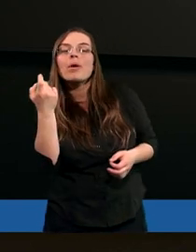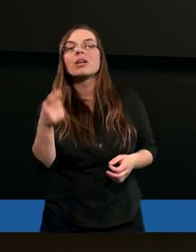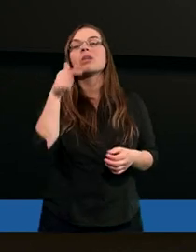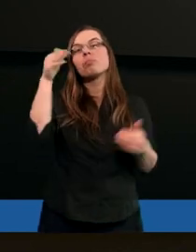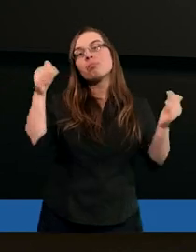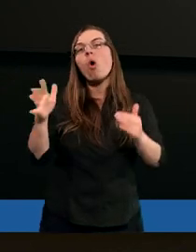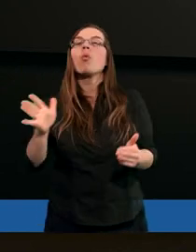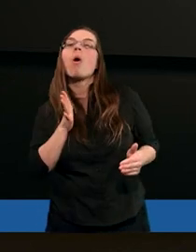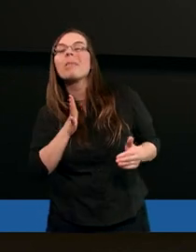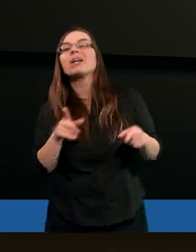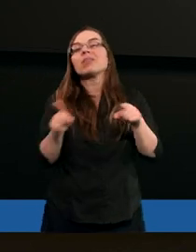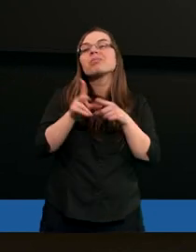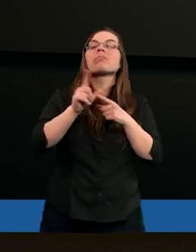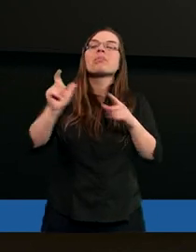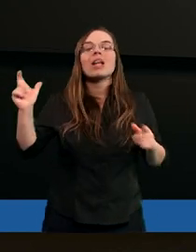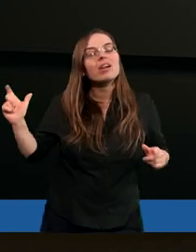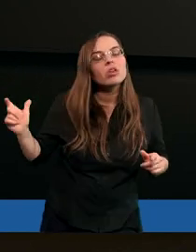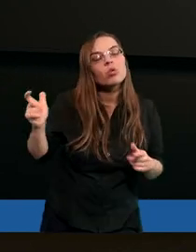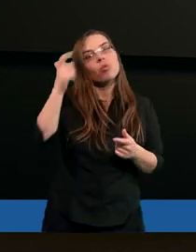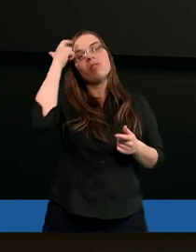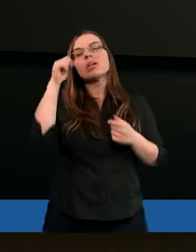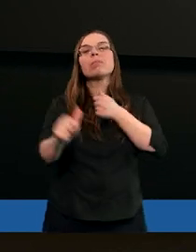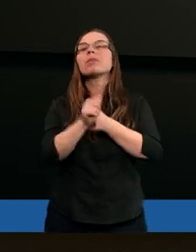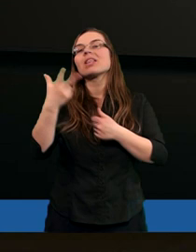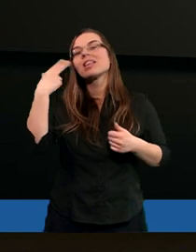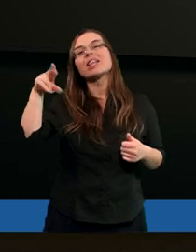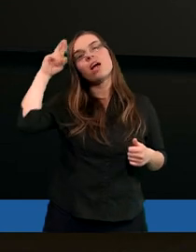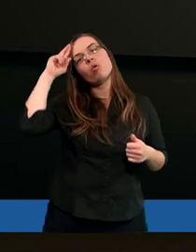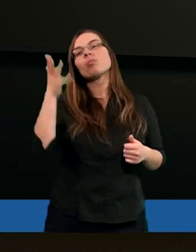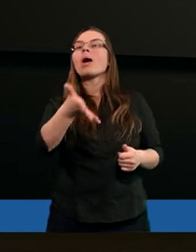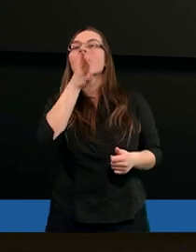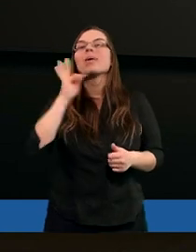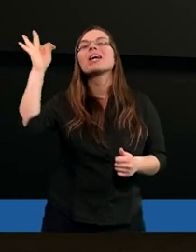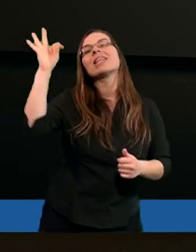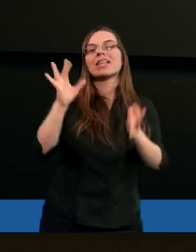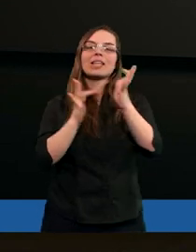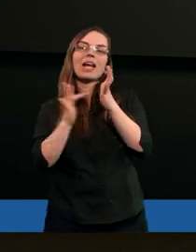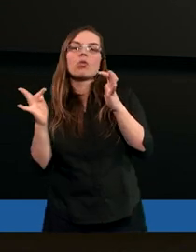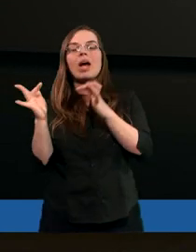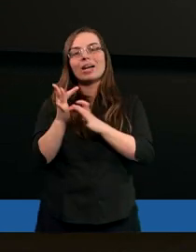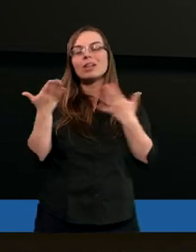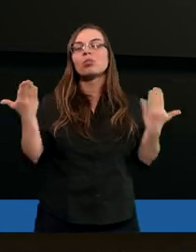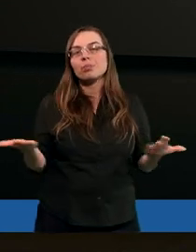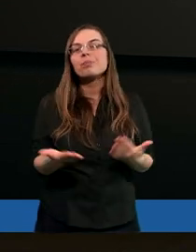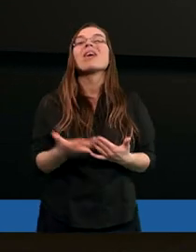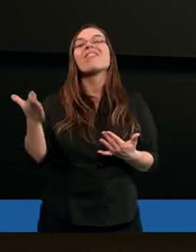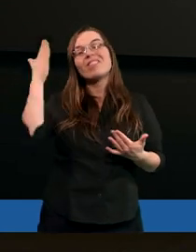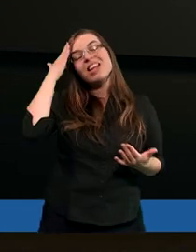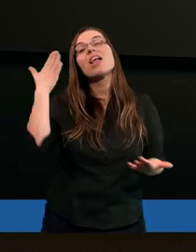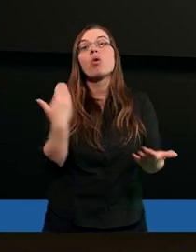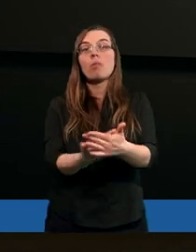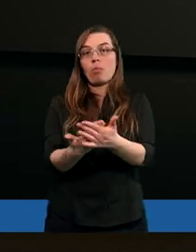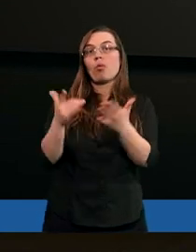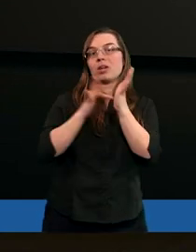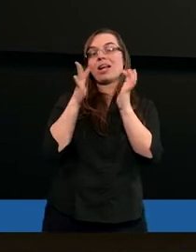mogły być też, ale główna przyczyna, nie rozumiał misji Jezusa Chrystusa. Wiadomo, po